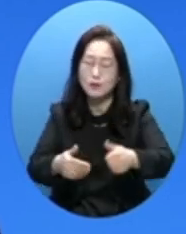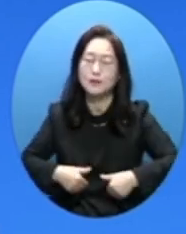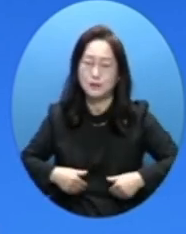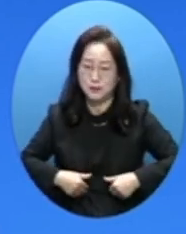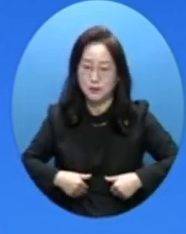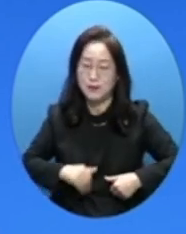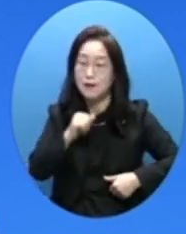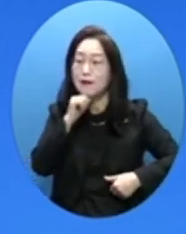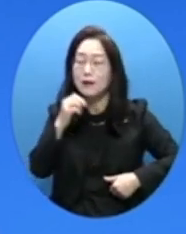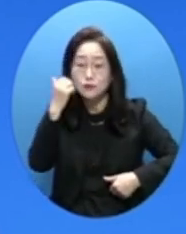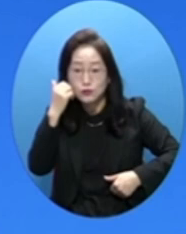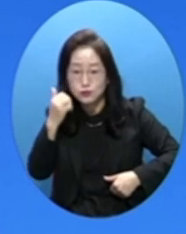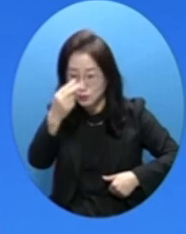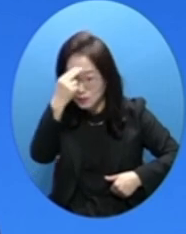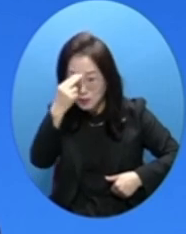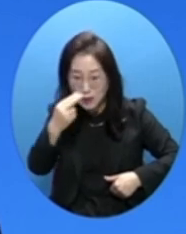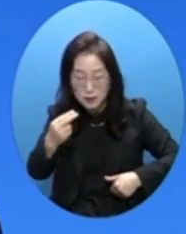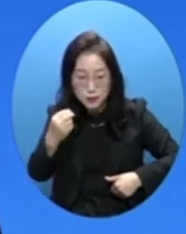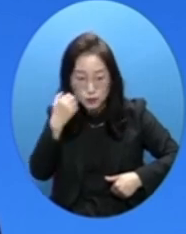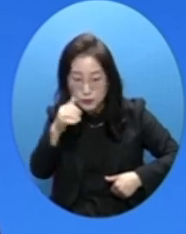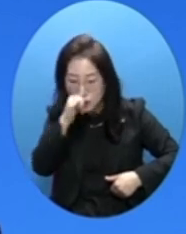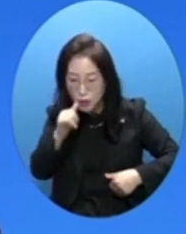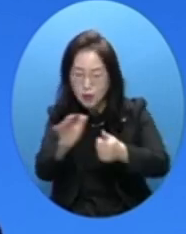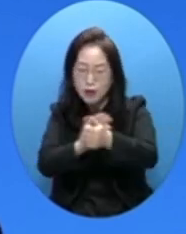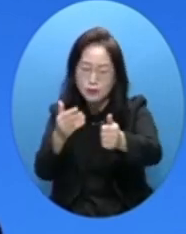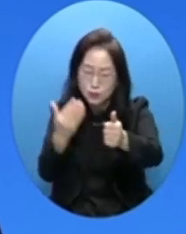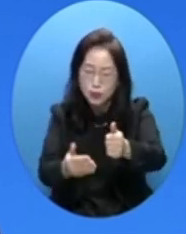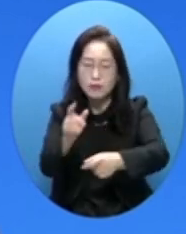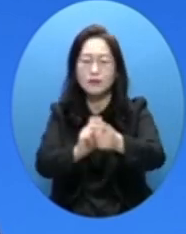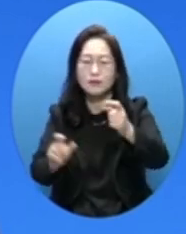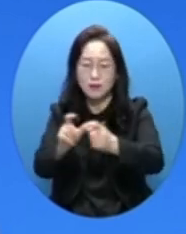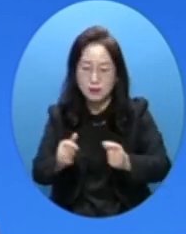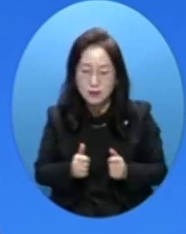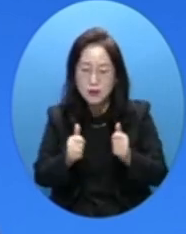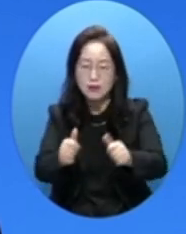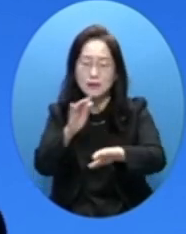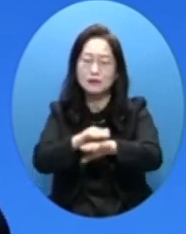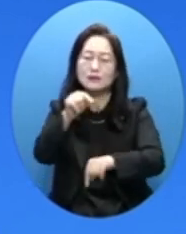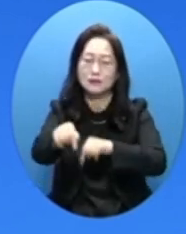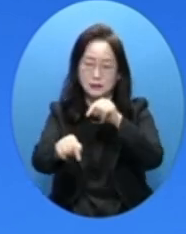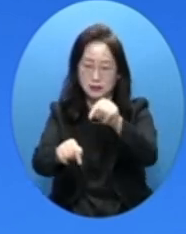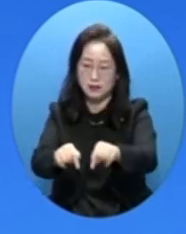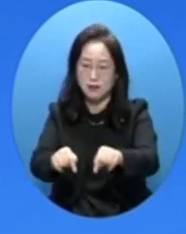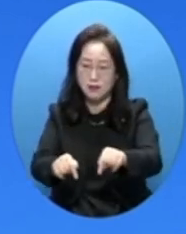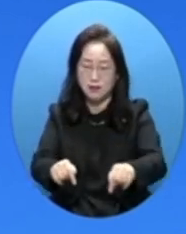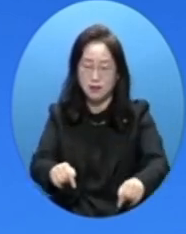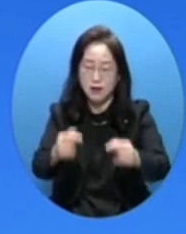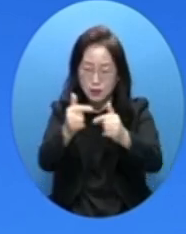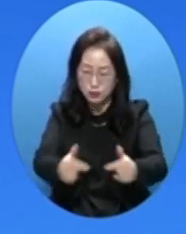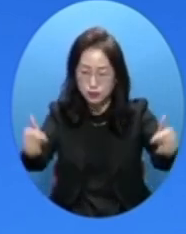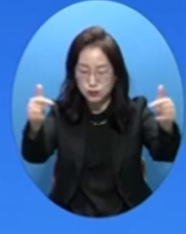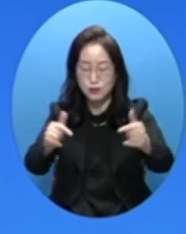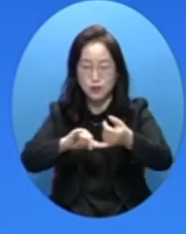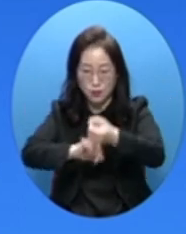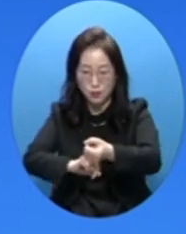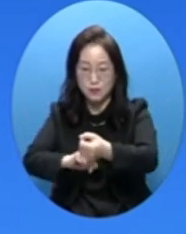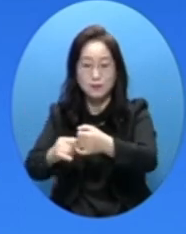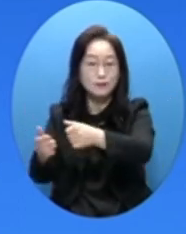사람이 한 사람도 없도록 우리가 더 열심히 섬기고 더 열심히 실천해서 위대한 부흥역사를 이루어야 될 줄로